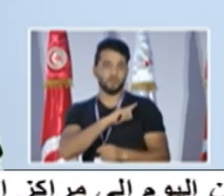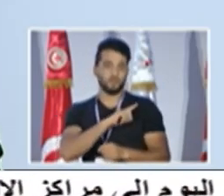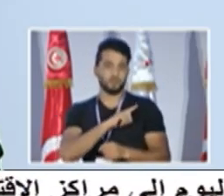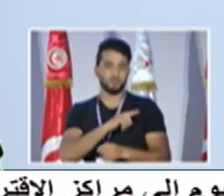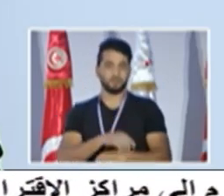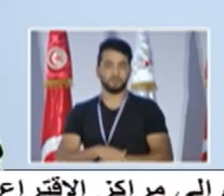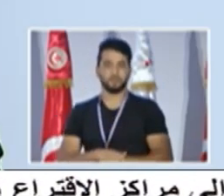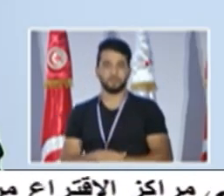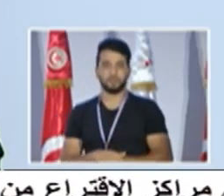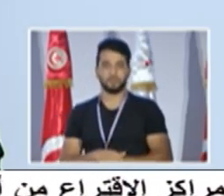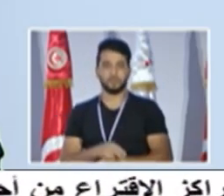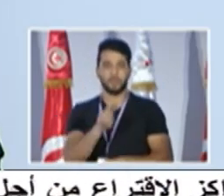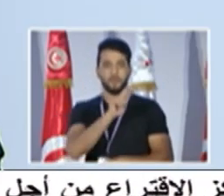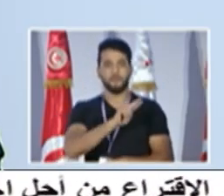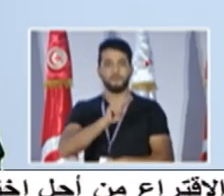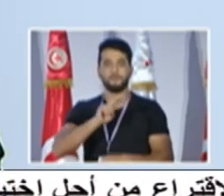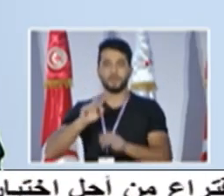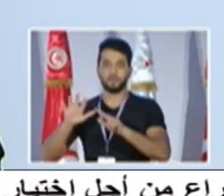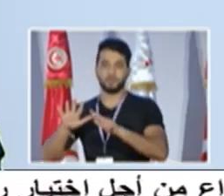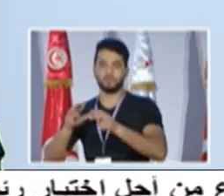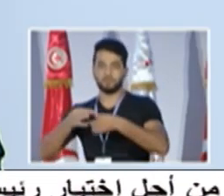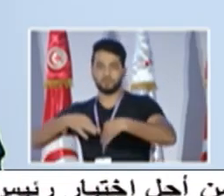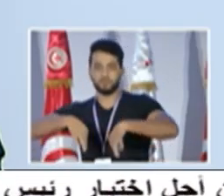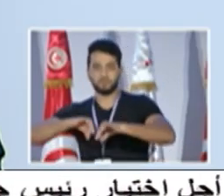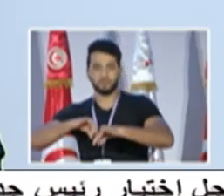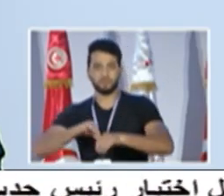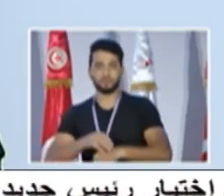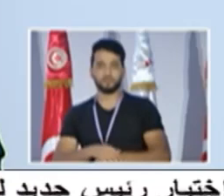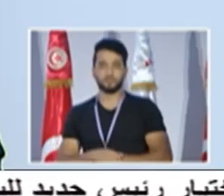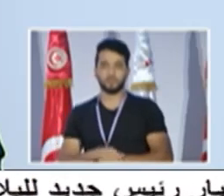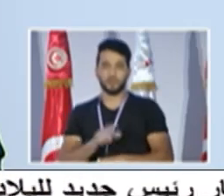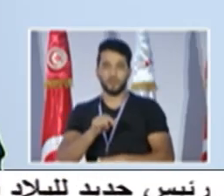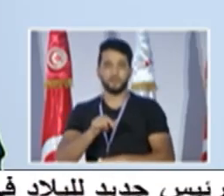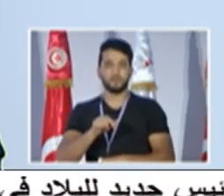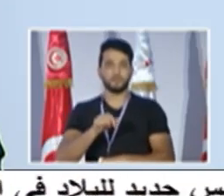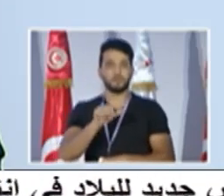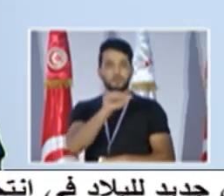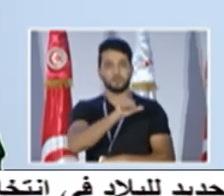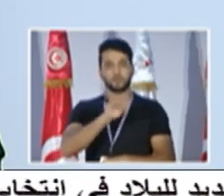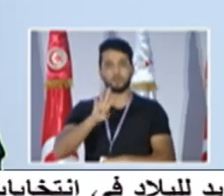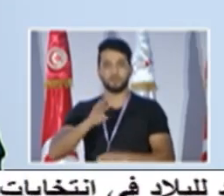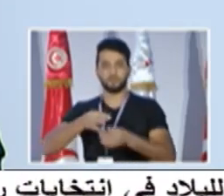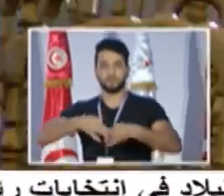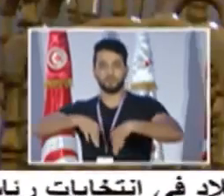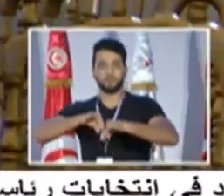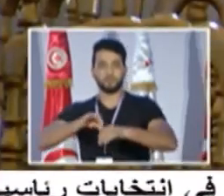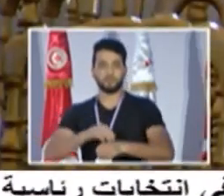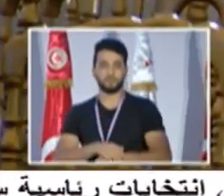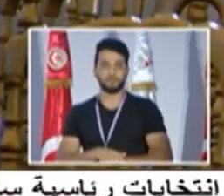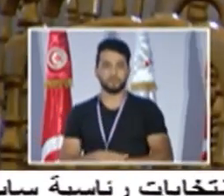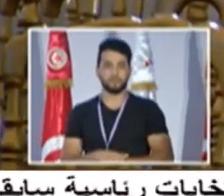فيها ثمانيه وعشرين مركز وفيها سته واربعين مكتب اقتراع